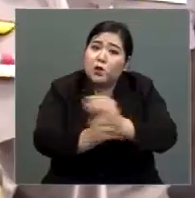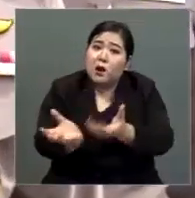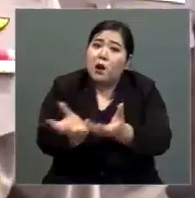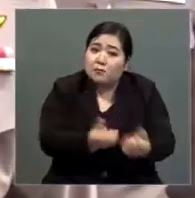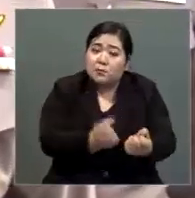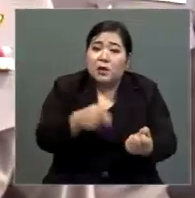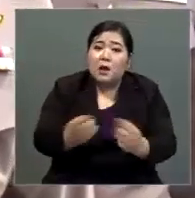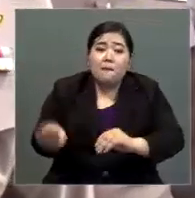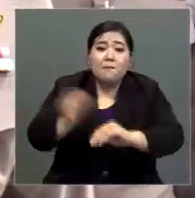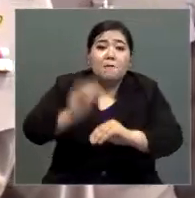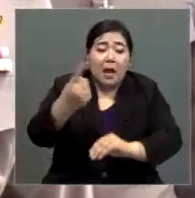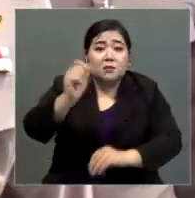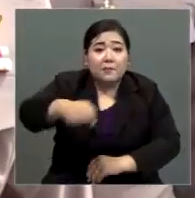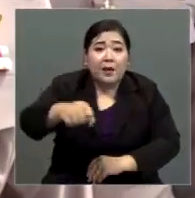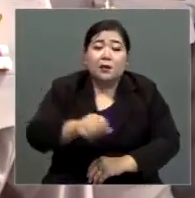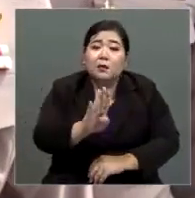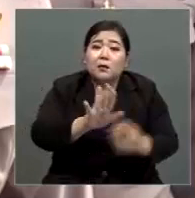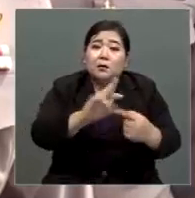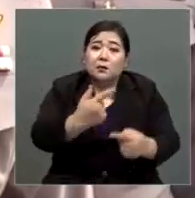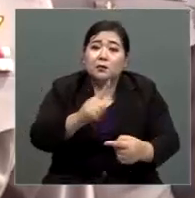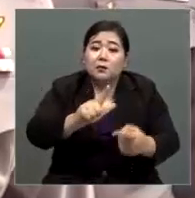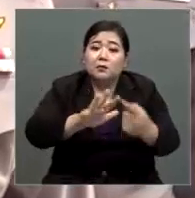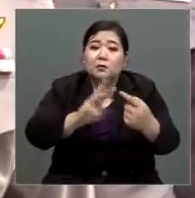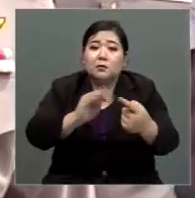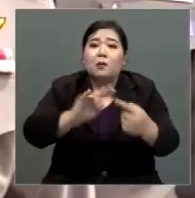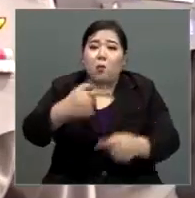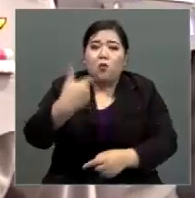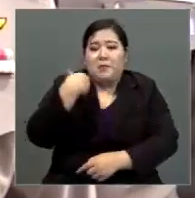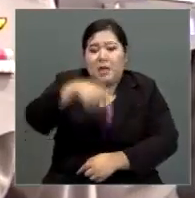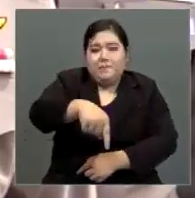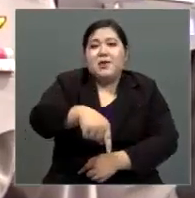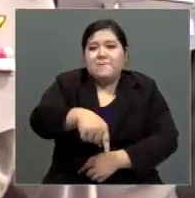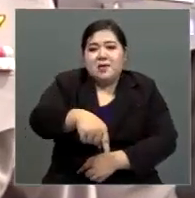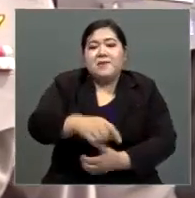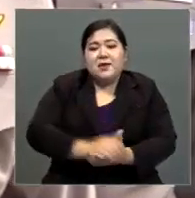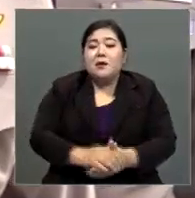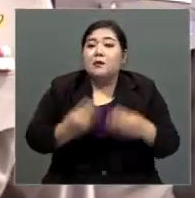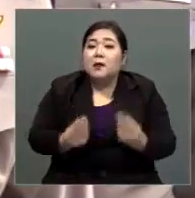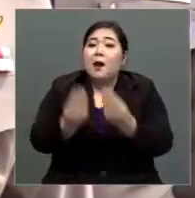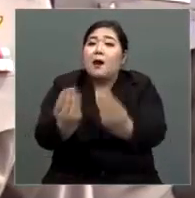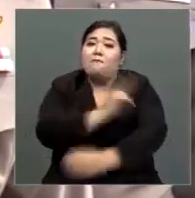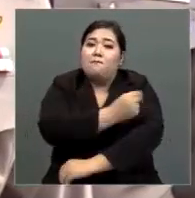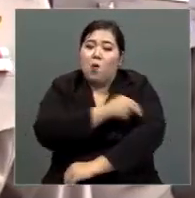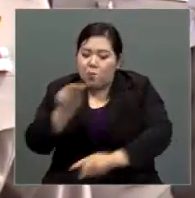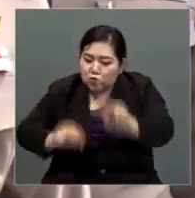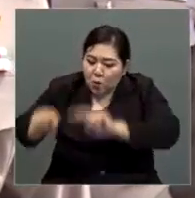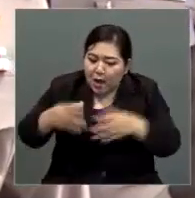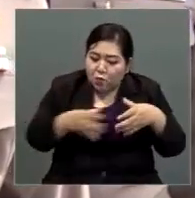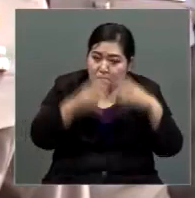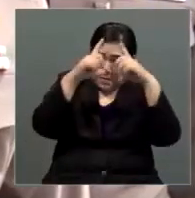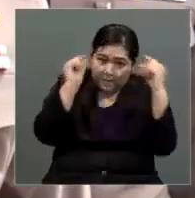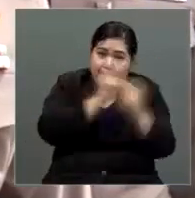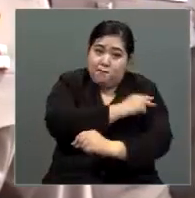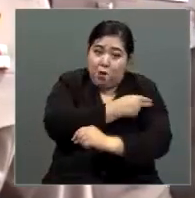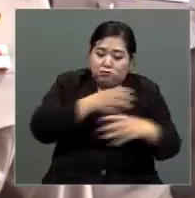รที่เคยมีในลักษณะนี้จะมีการดัดแปลง ก็มีที่บางละมุงนะฮะผมก็ได้ให้ท่านคุณหมอไปดูแล้วทางทีมพยาบาลไปดูแล้วนะ